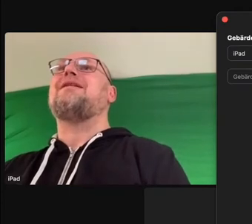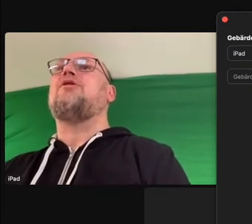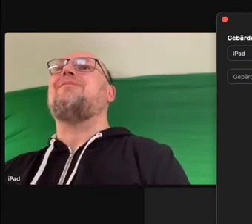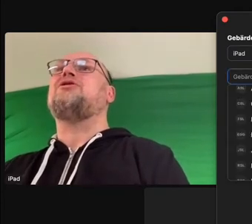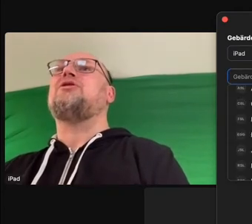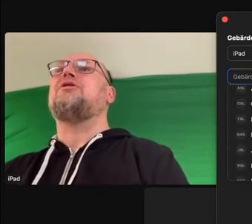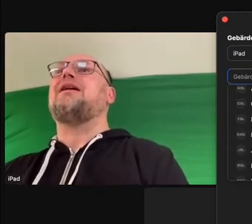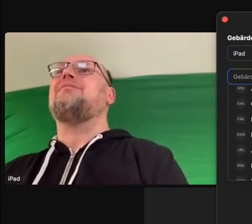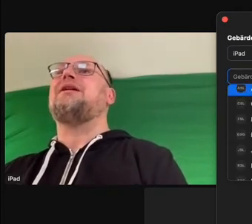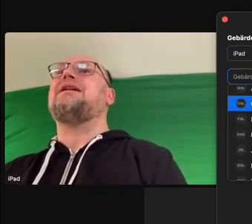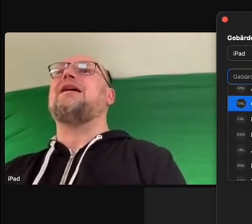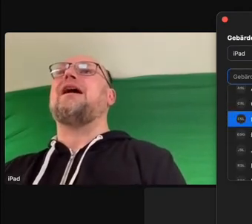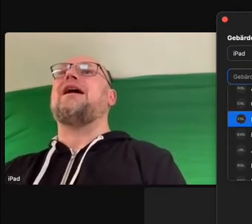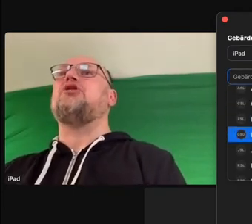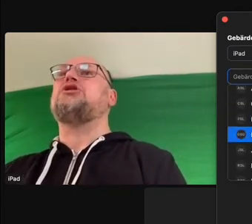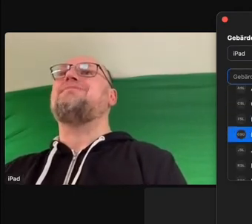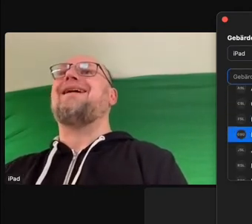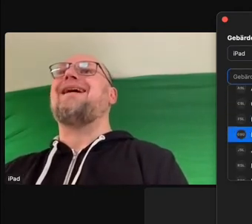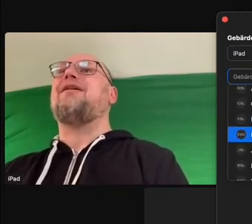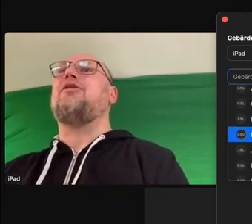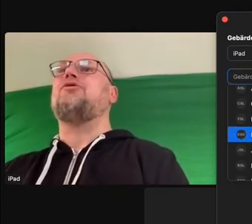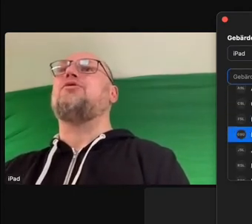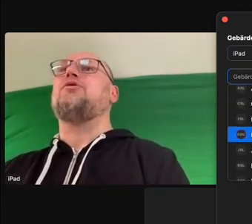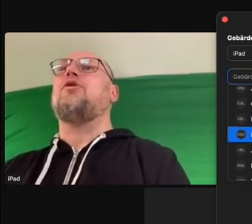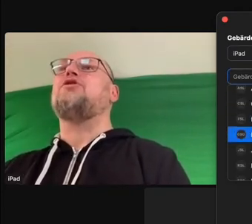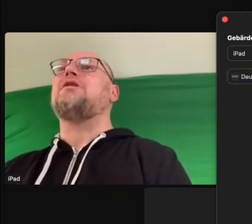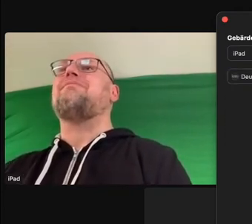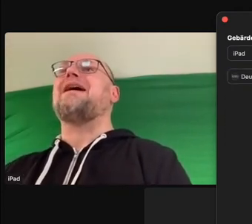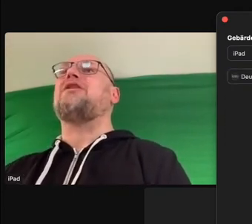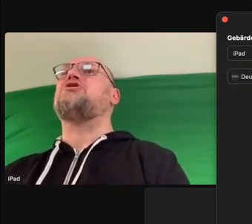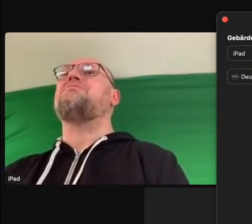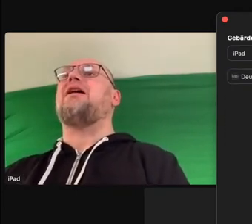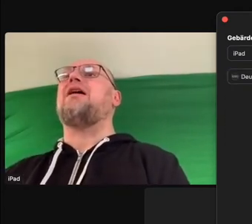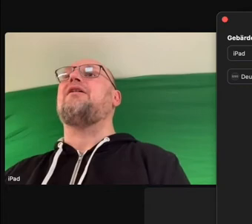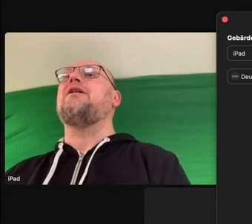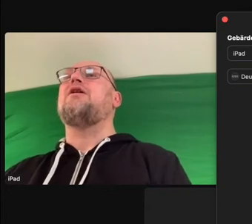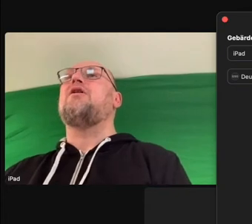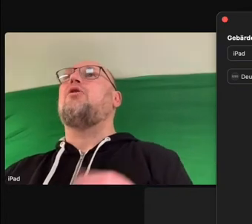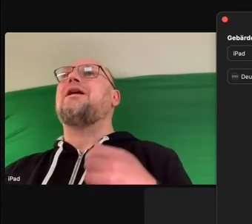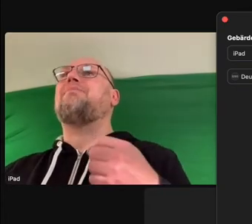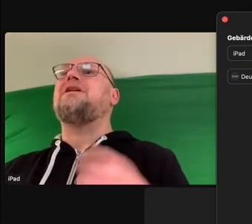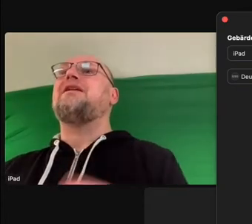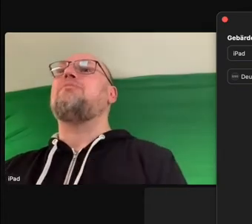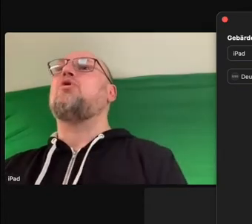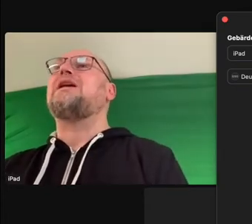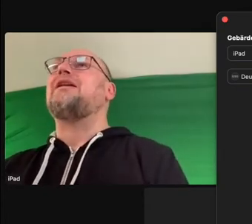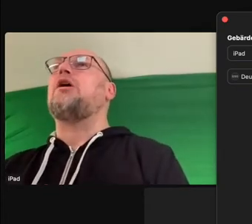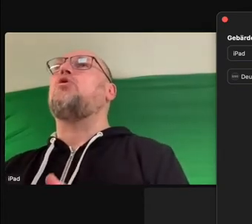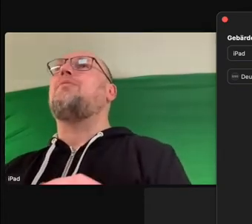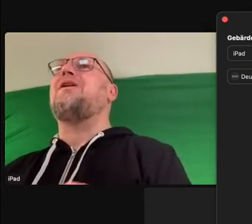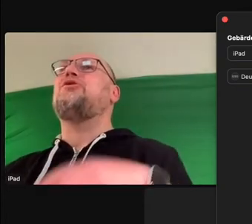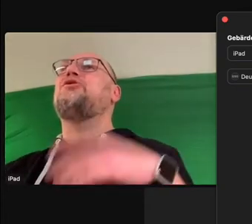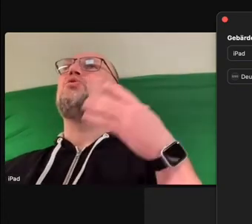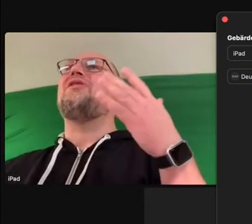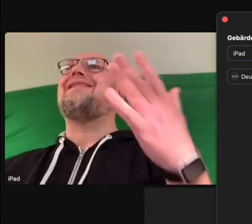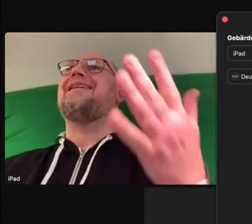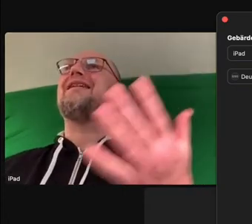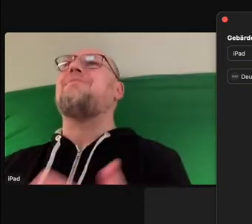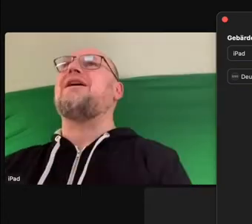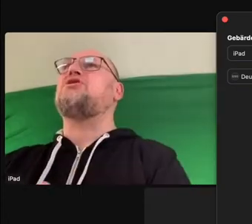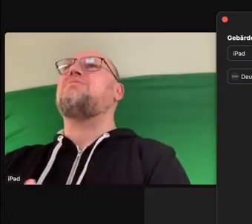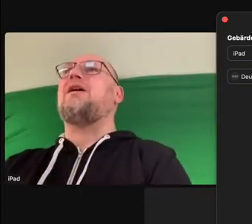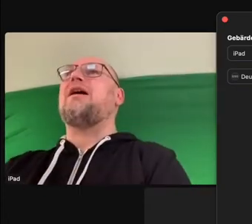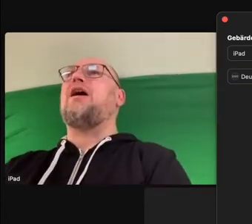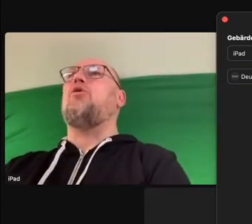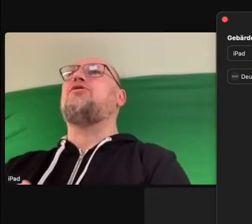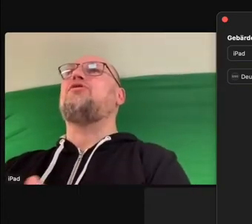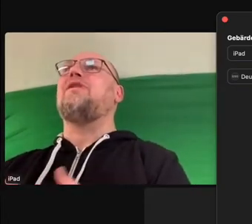Gebärdendolmetscher und kann mir hier eine Sprache aussuchen, deutsche Gebärdensprache. Und habe dann hier die Möglichkeit, auch nochmal zusätzliche